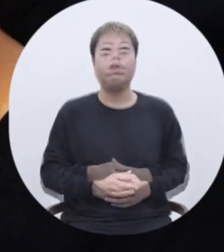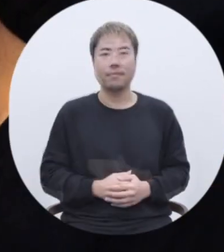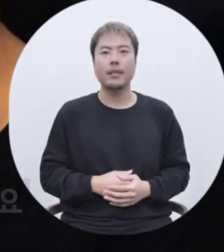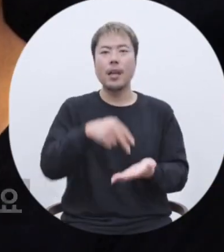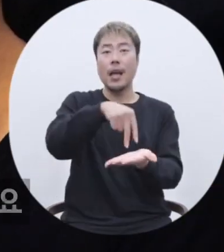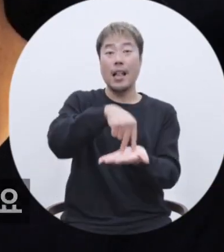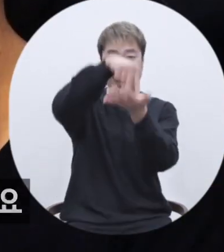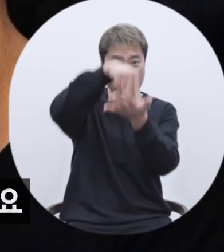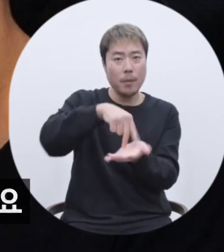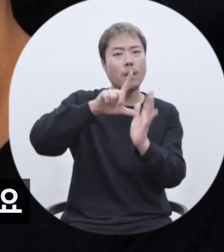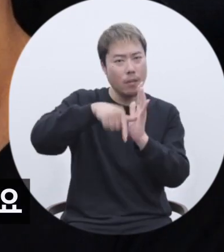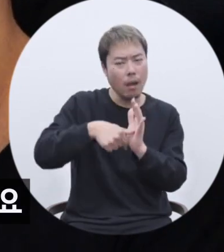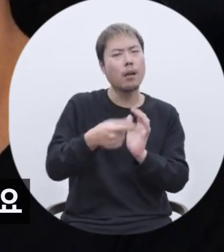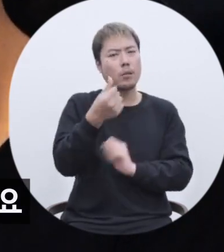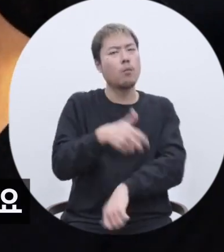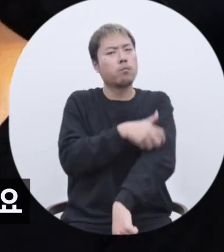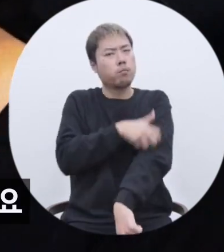사실 엘리베이터는